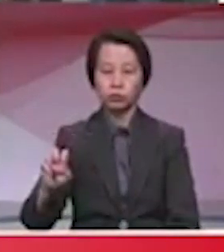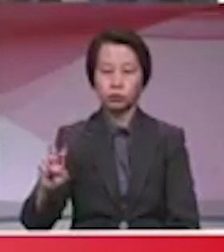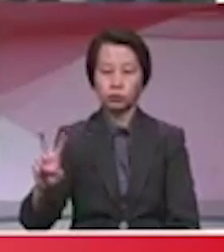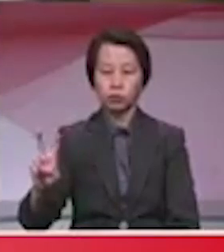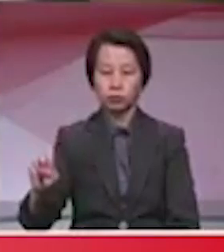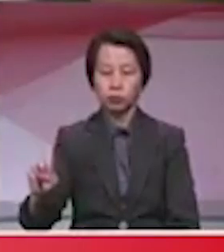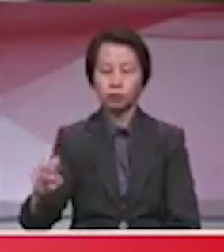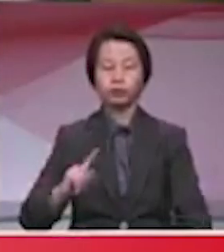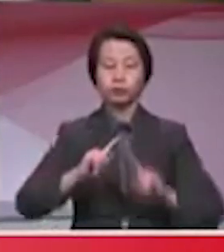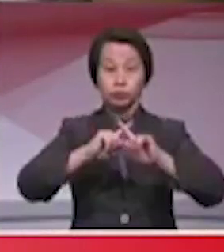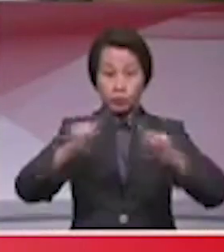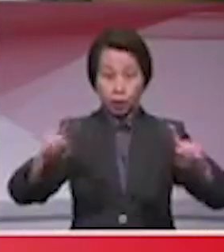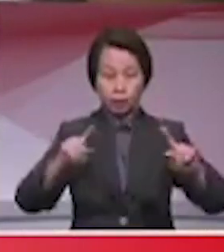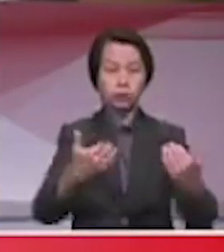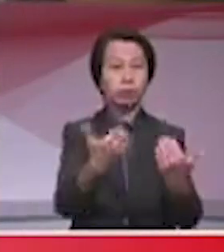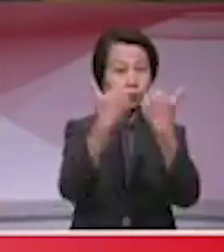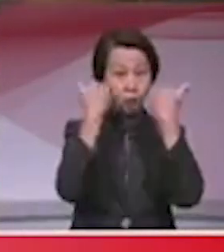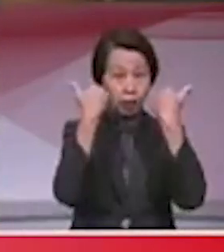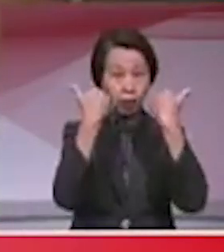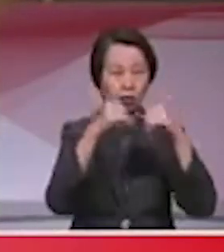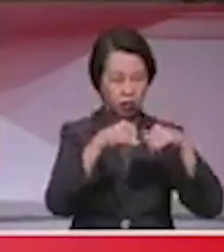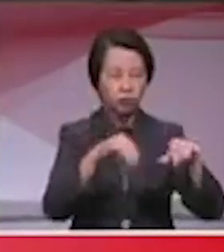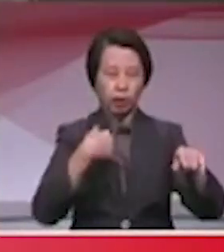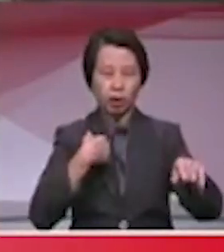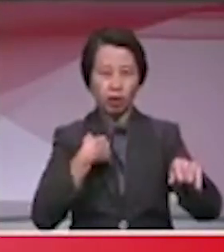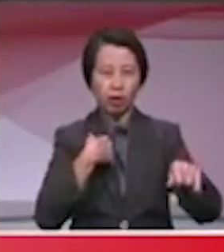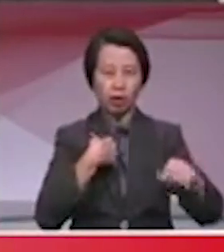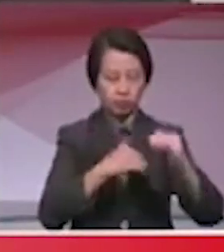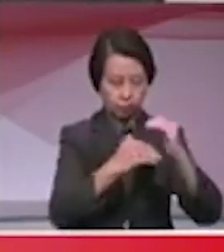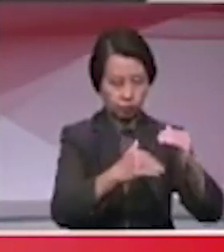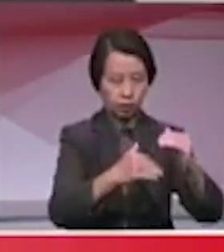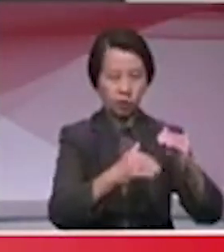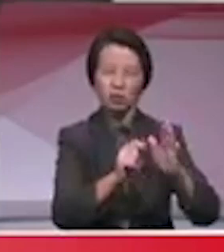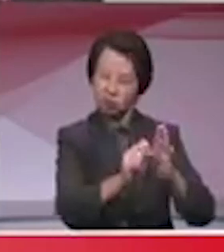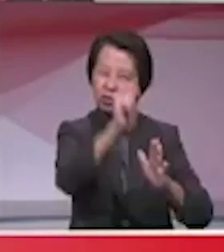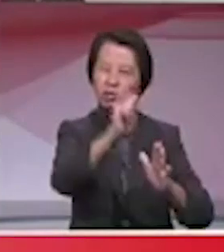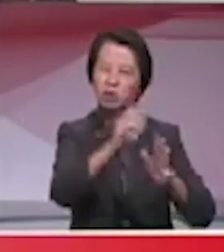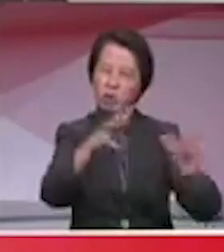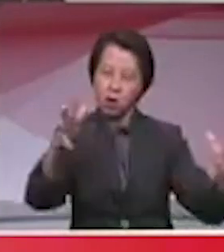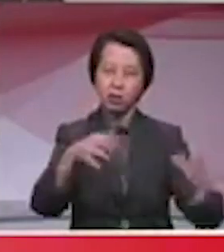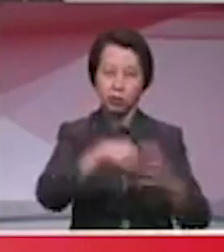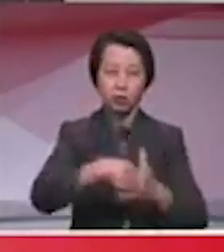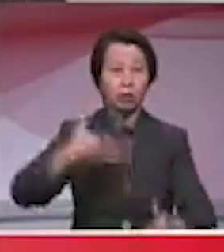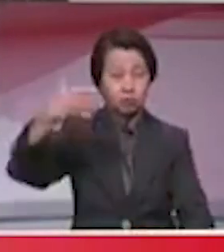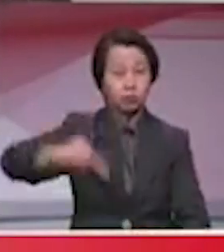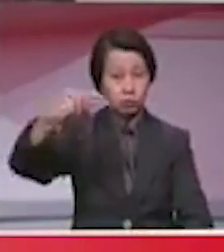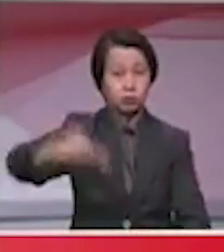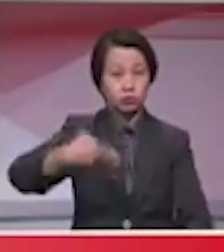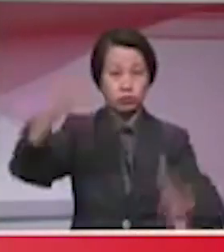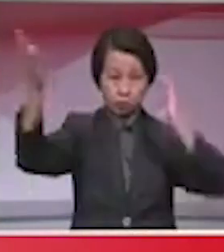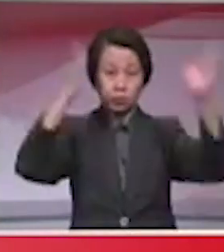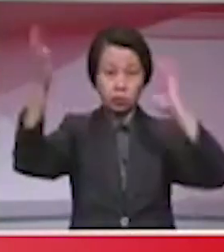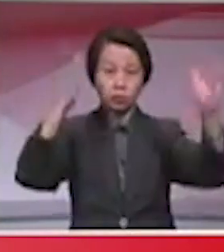2020. Tetapi pengangguran masih berada pada tahap antara yang tertinggi dalam sejarah negara kita.